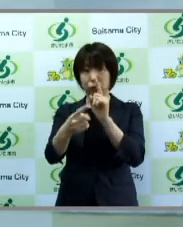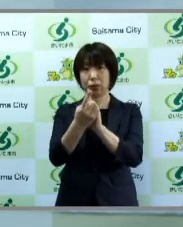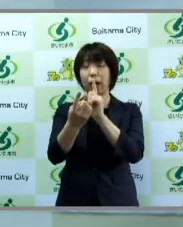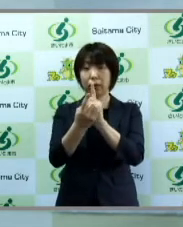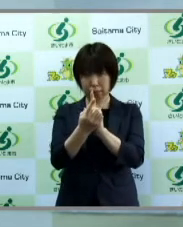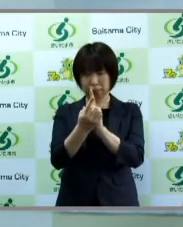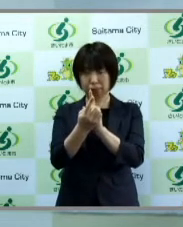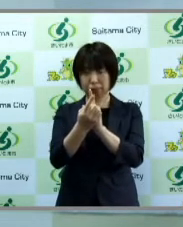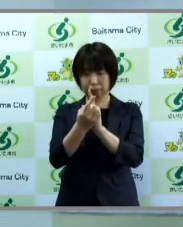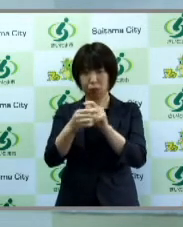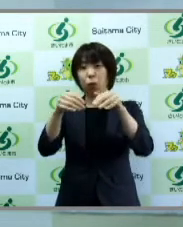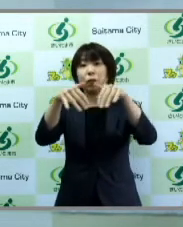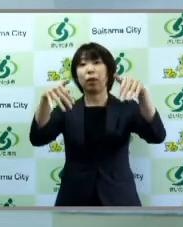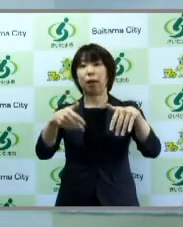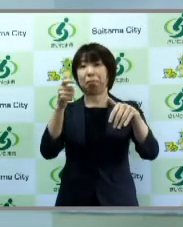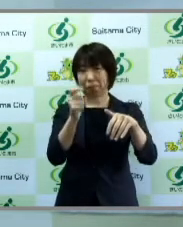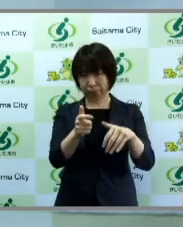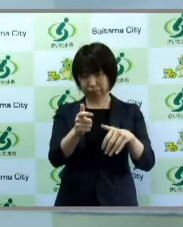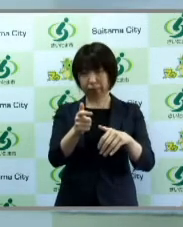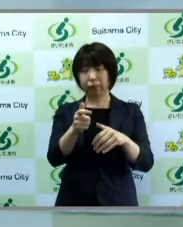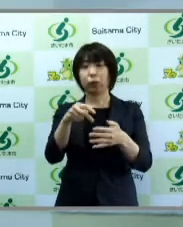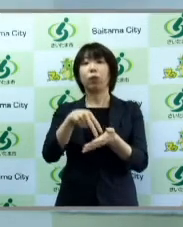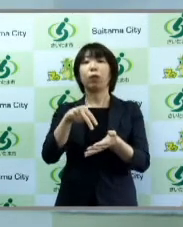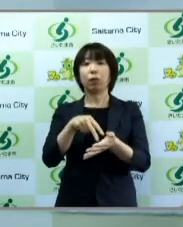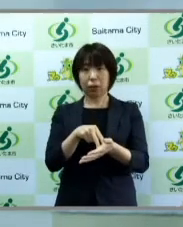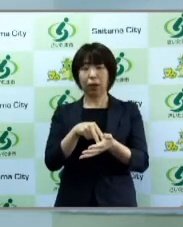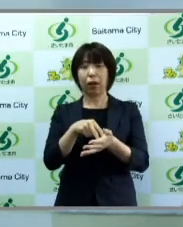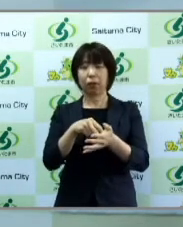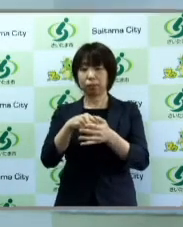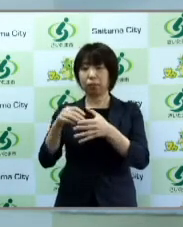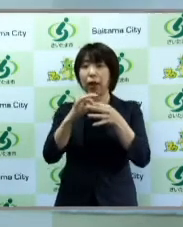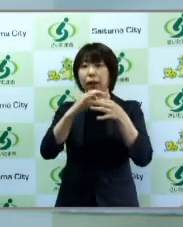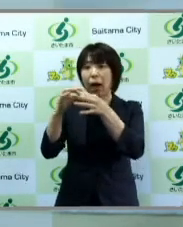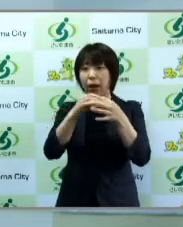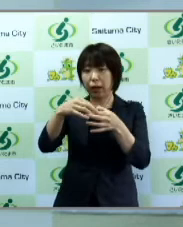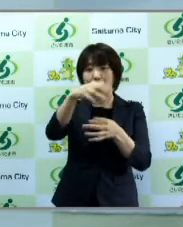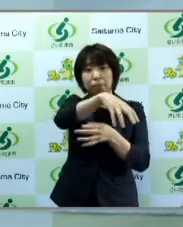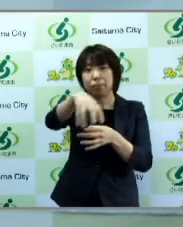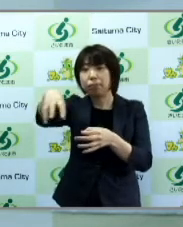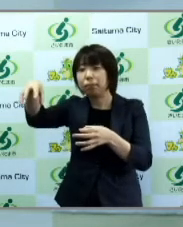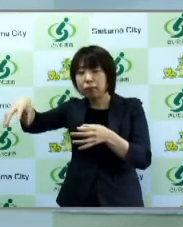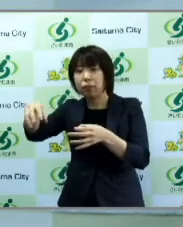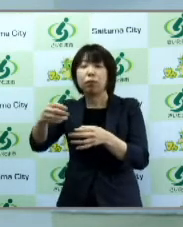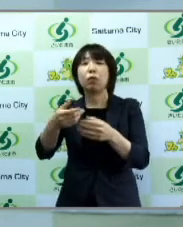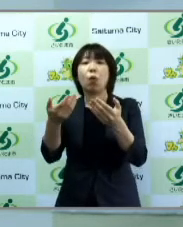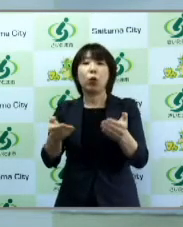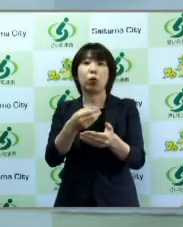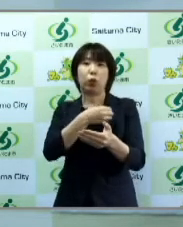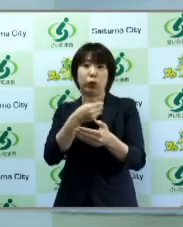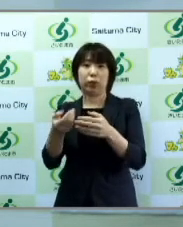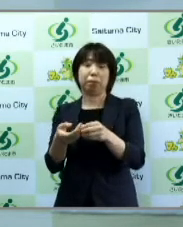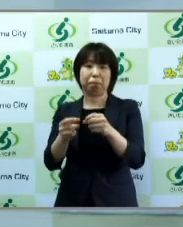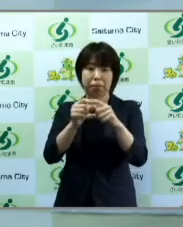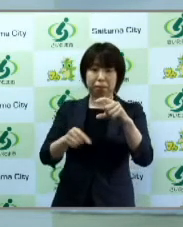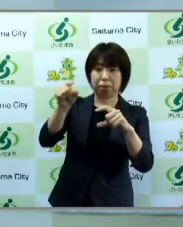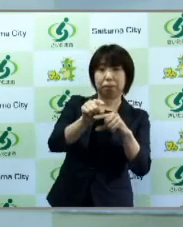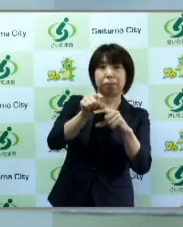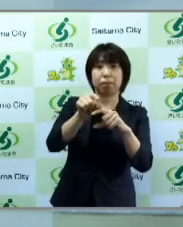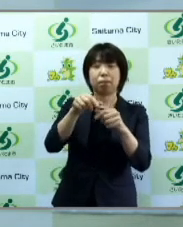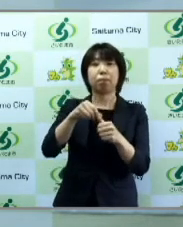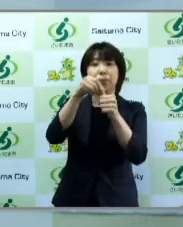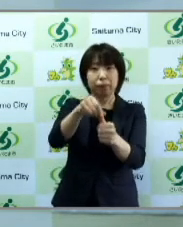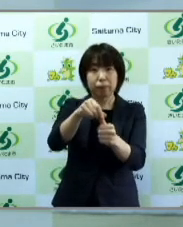体制強化として、これまで関係部署への職員の増員や PCR 検査相談体制の強化を図ってまいりまし